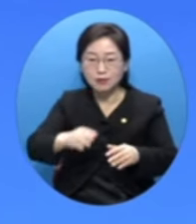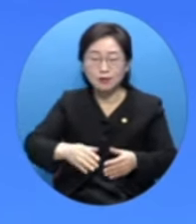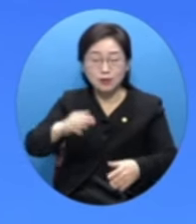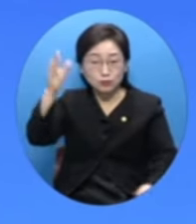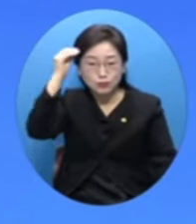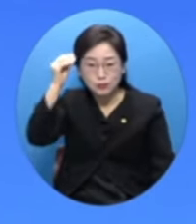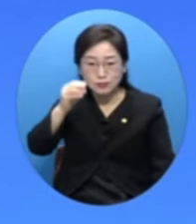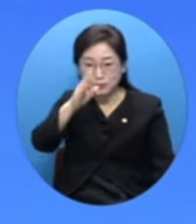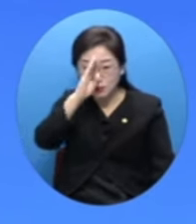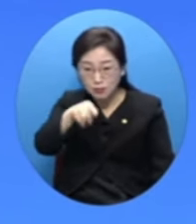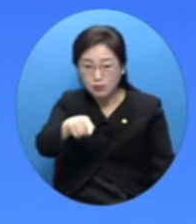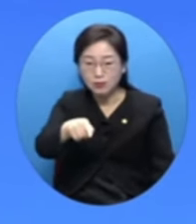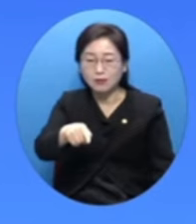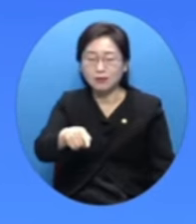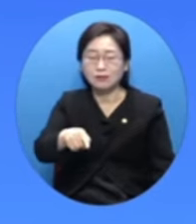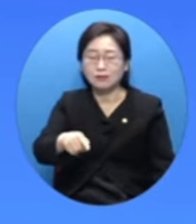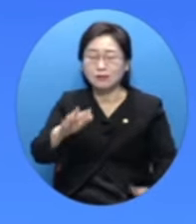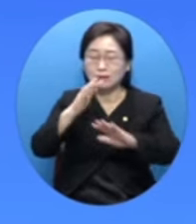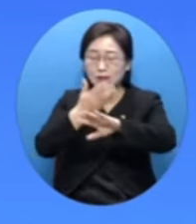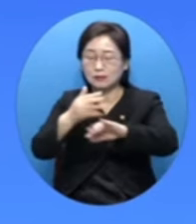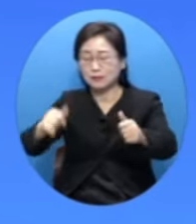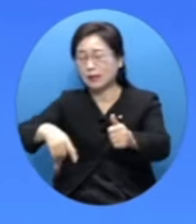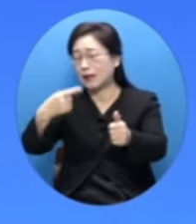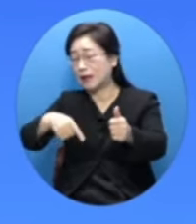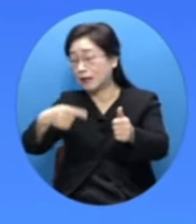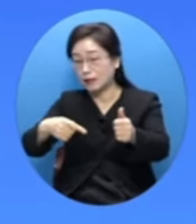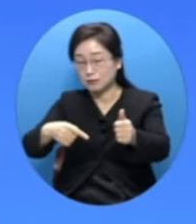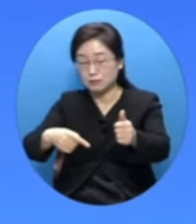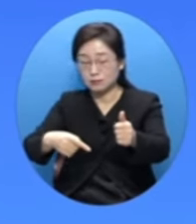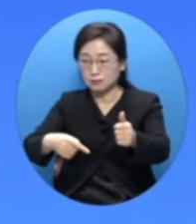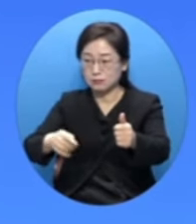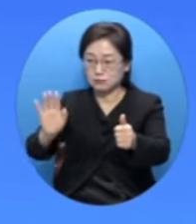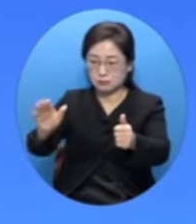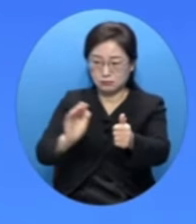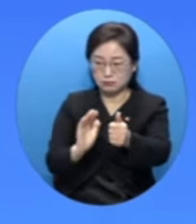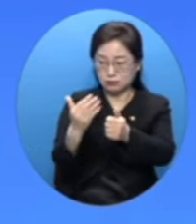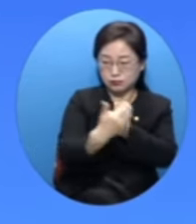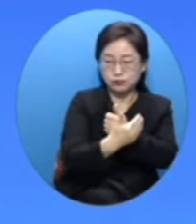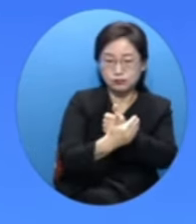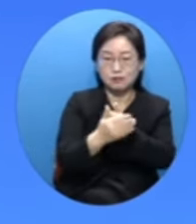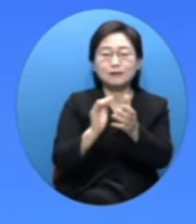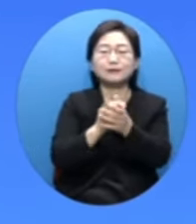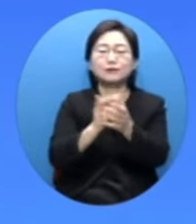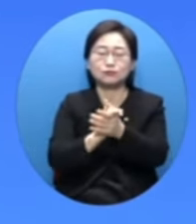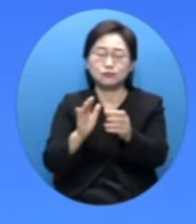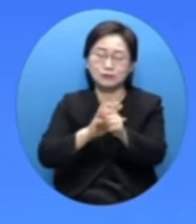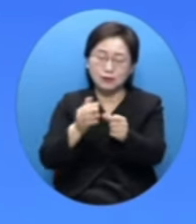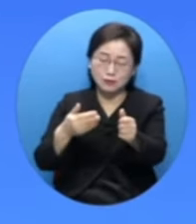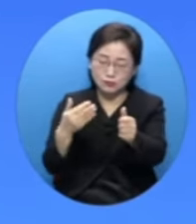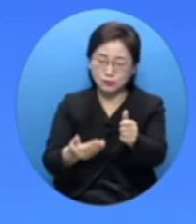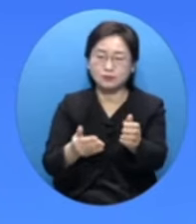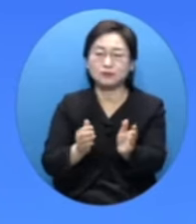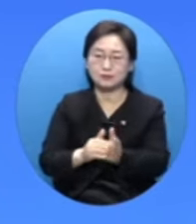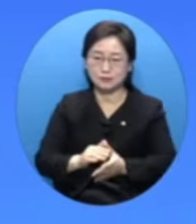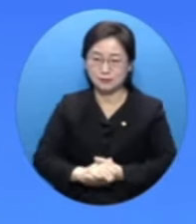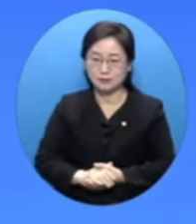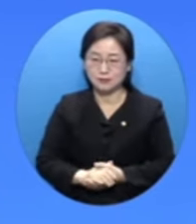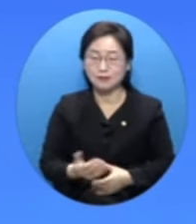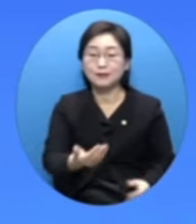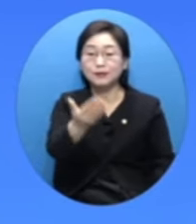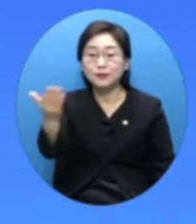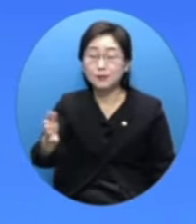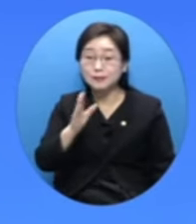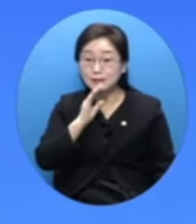사람, 사람들에게 손가락질 받는 사람들의 친구가 되어주시고 그들을 사랑으로 품으신 것입니다. 여러분이